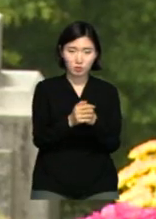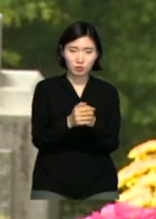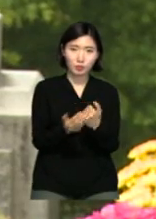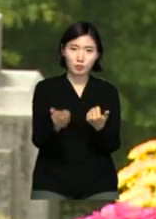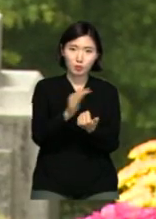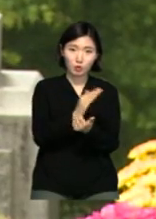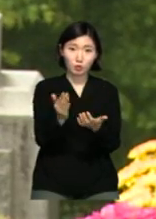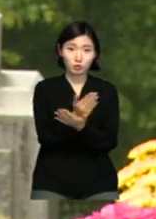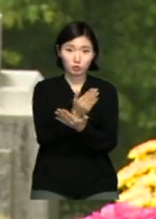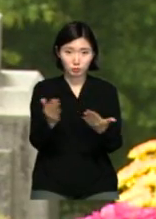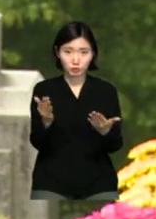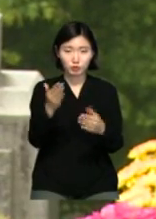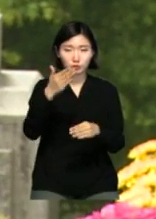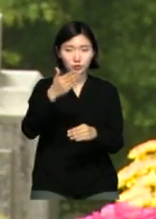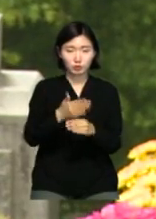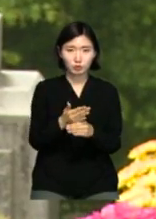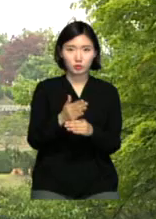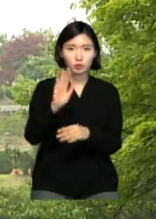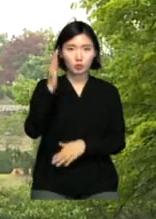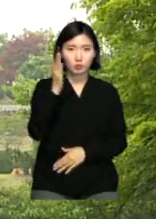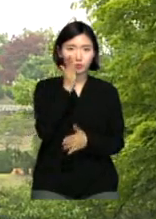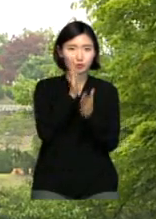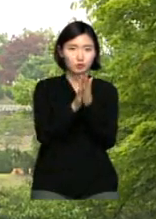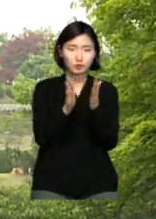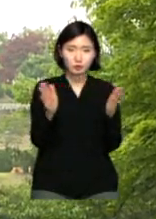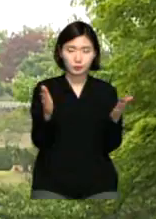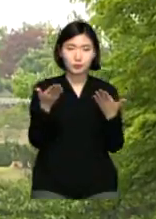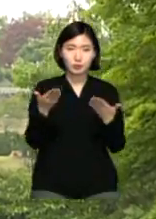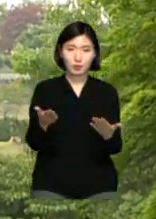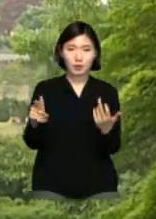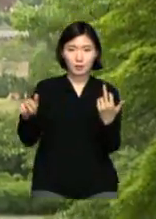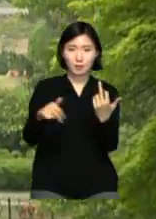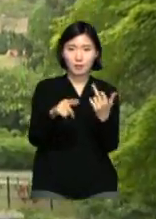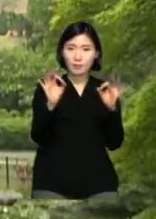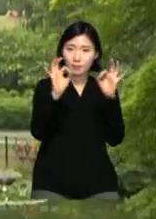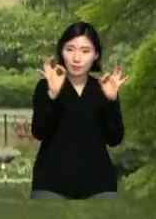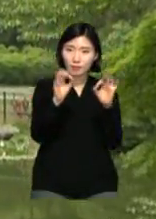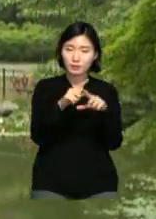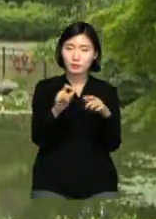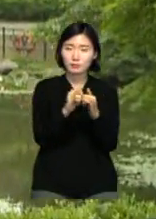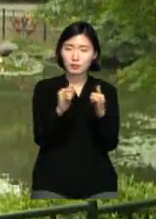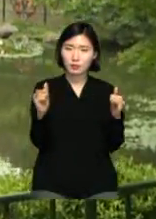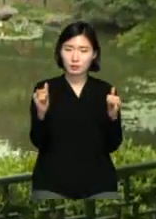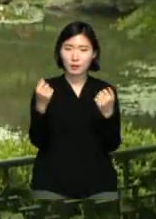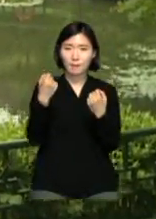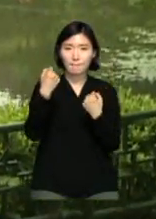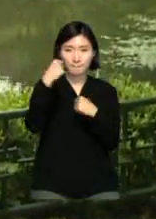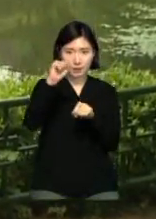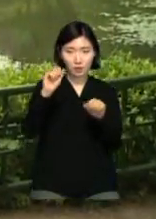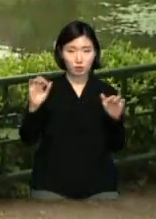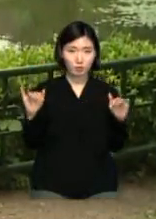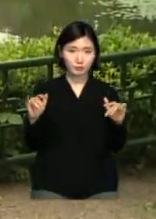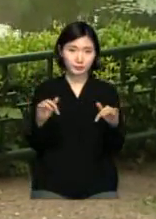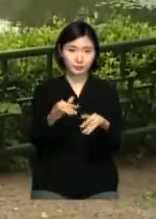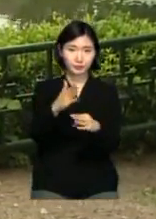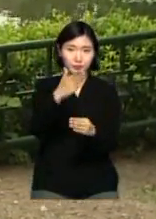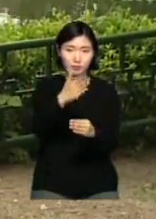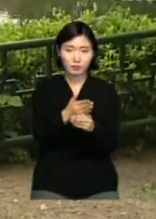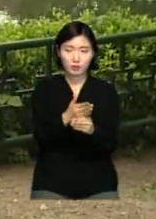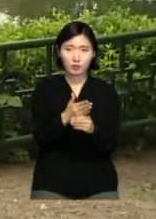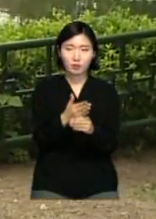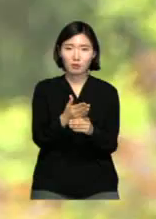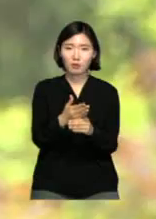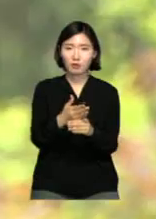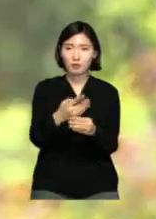가운데 최근에는 우거진 수목과 조용한 산책로를 찾는 시민들의 발걸음도 이어지고 있습니다. 일단은